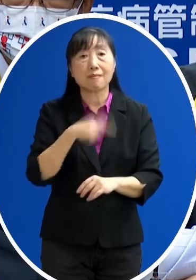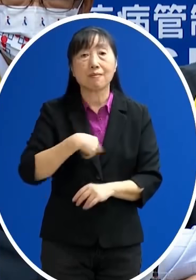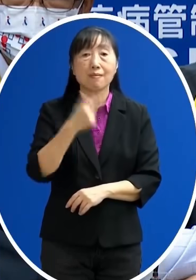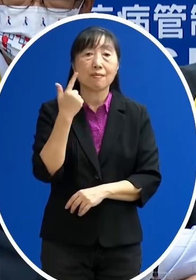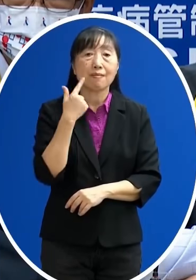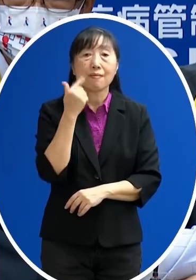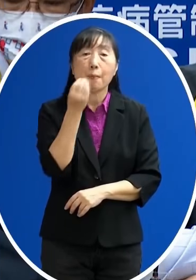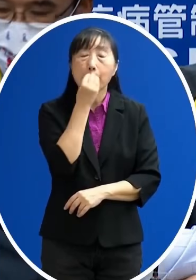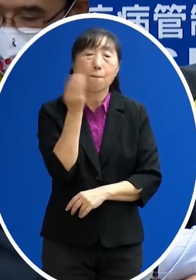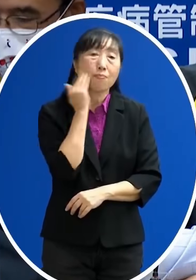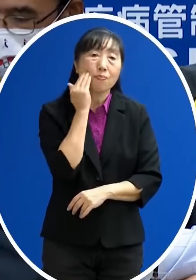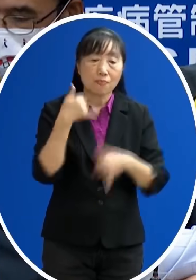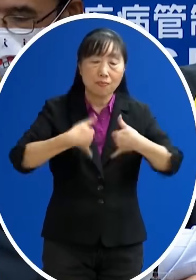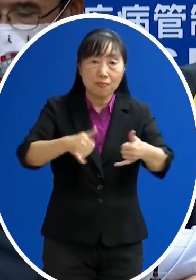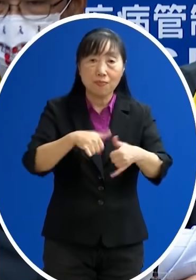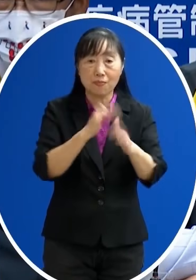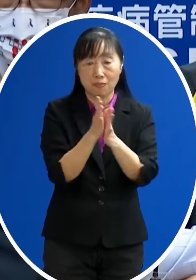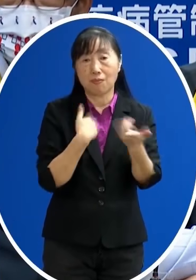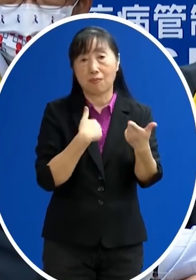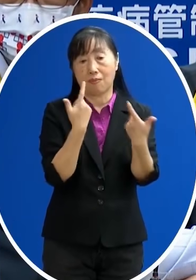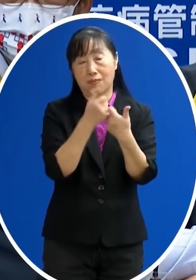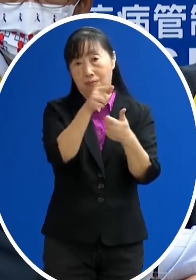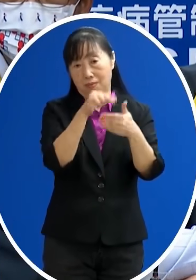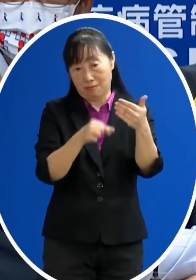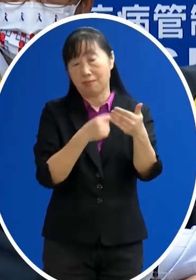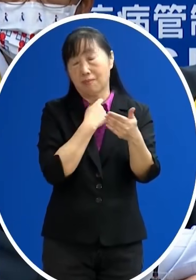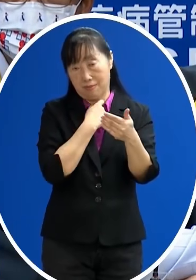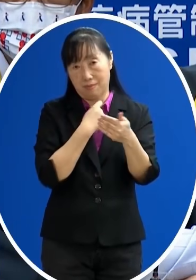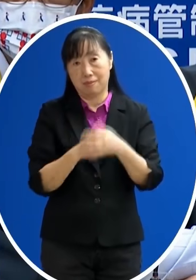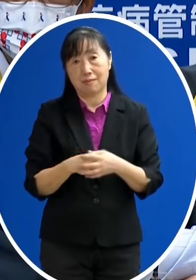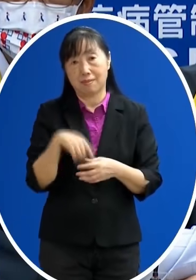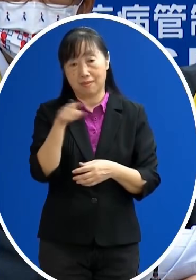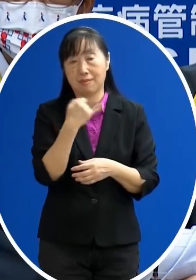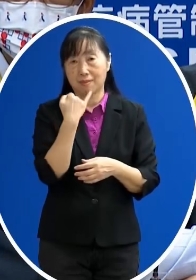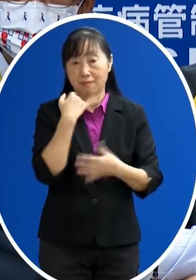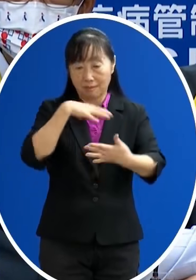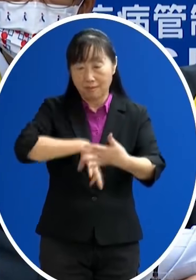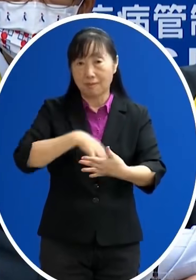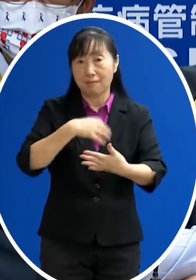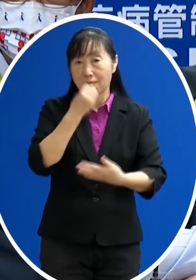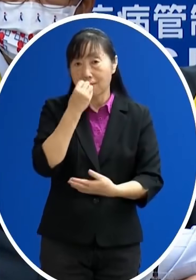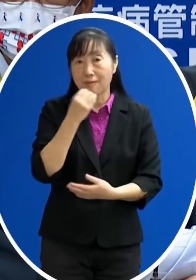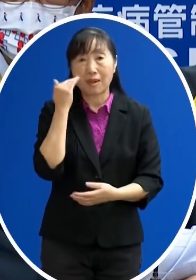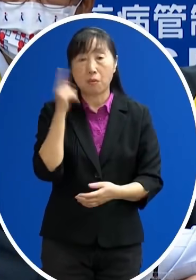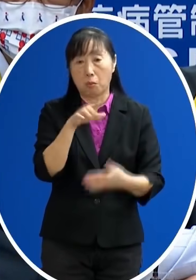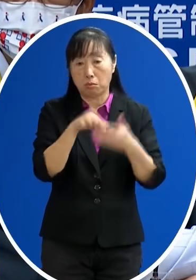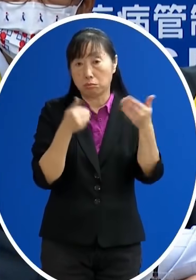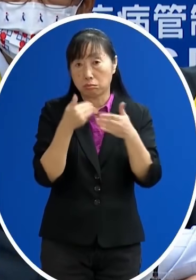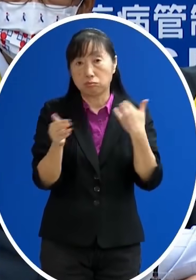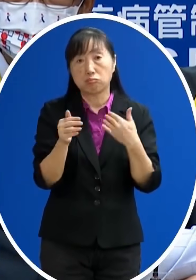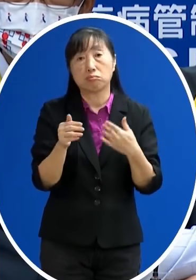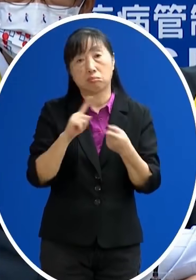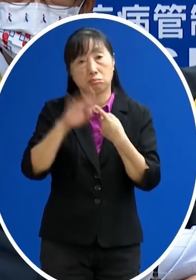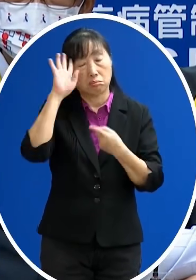街。美食区等要符合指挥中心的指引才可以内用，若不符合还是只能